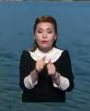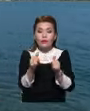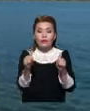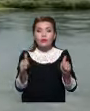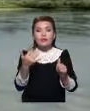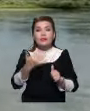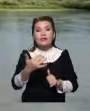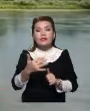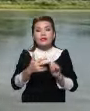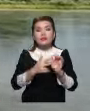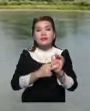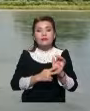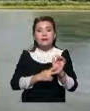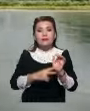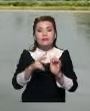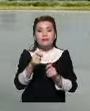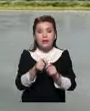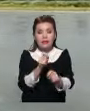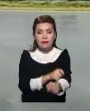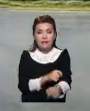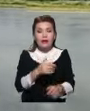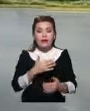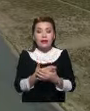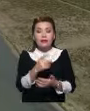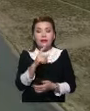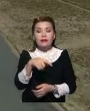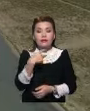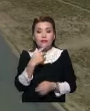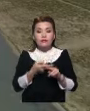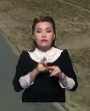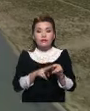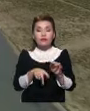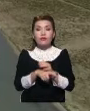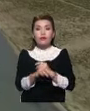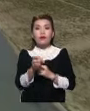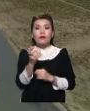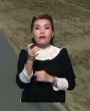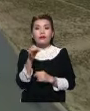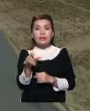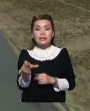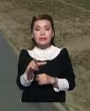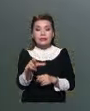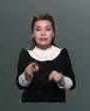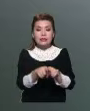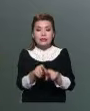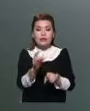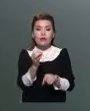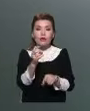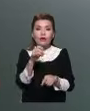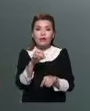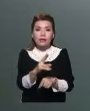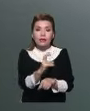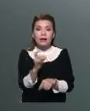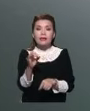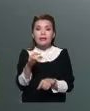на 50-70 метров, говорят местные экоактивисты. Обмеление сказалось и на фауне Прииртышья, констатирует биолог Борис Щербаков.